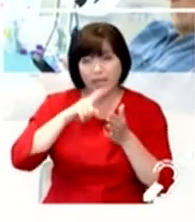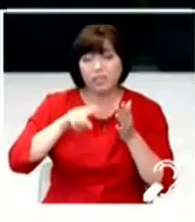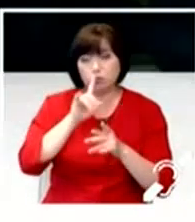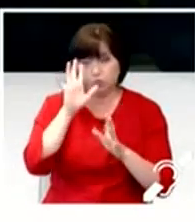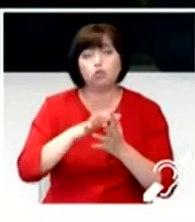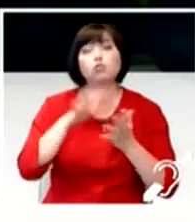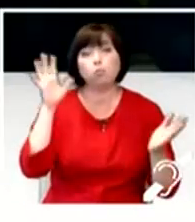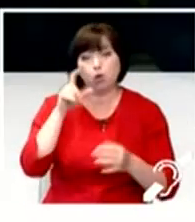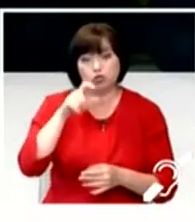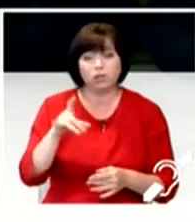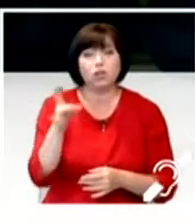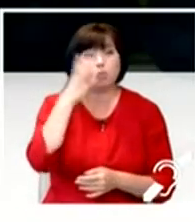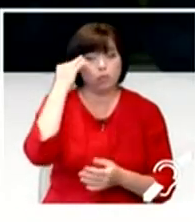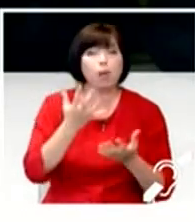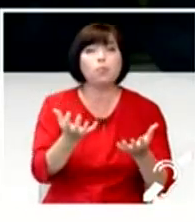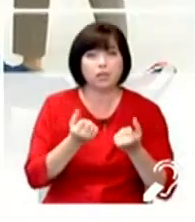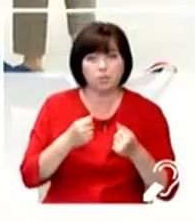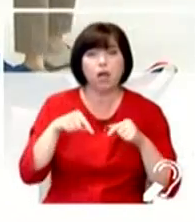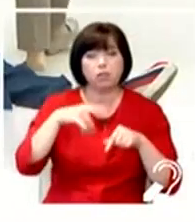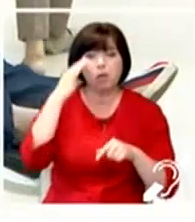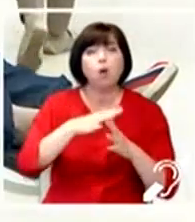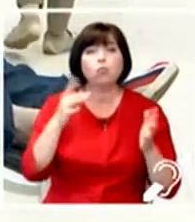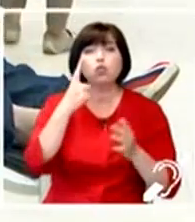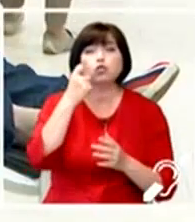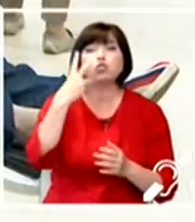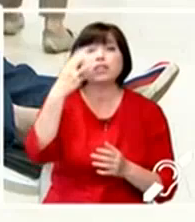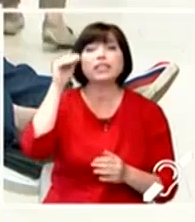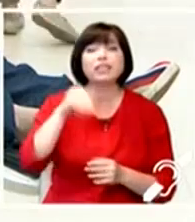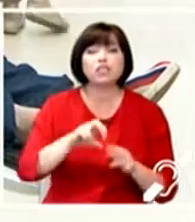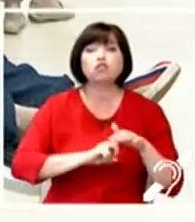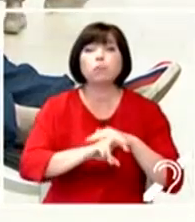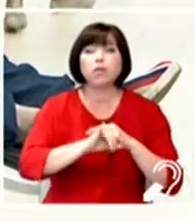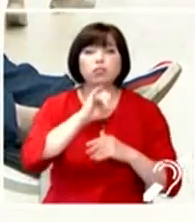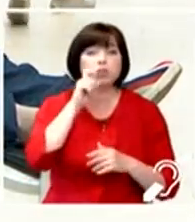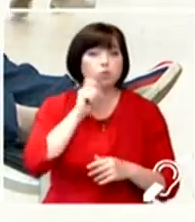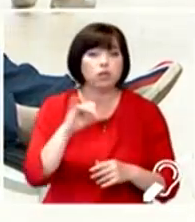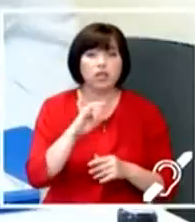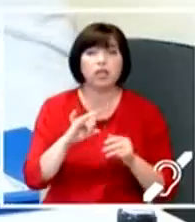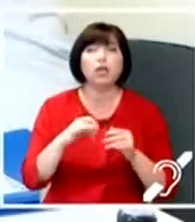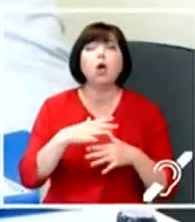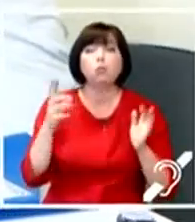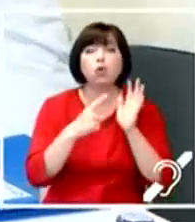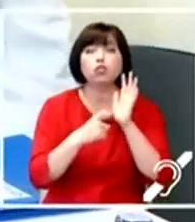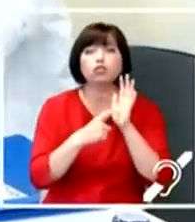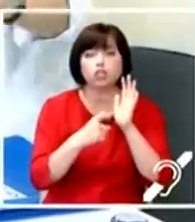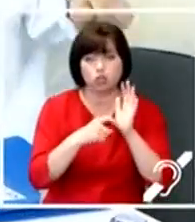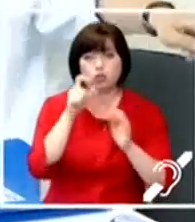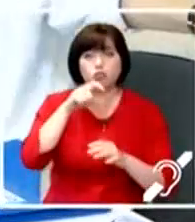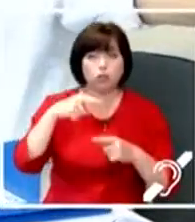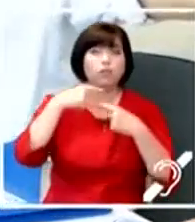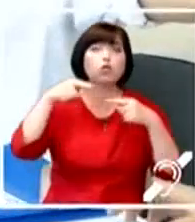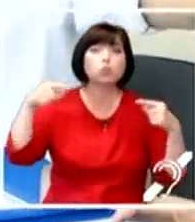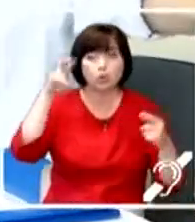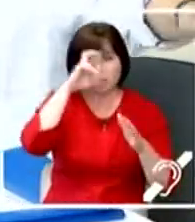mai mult Republica Moldova găzduiește peste 103 mii de refugiați din Ucraina și peste 600 de cetățeni ai